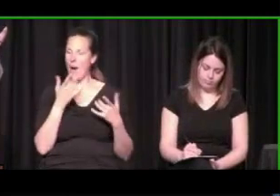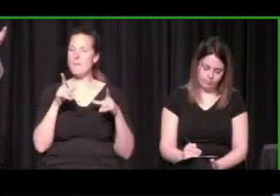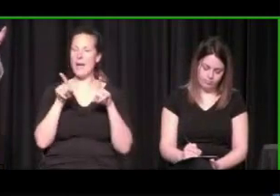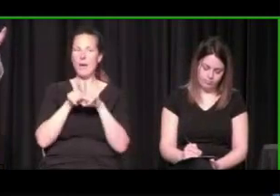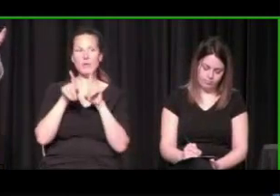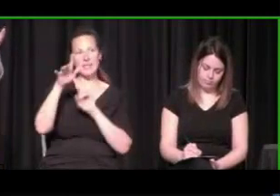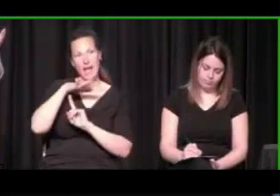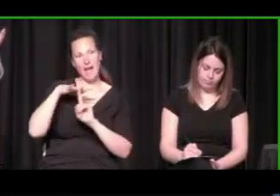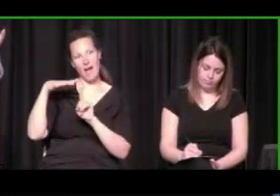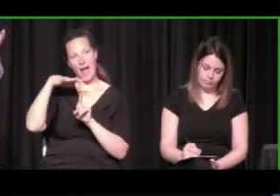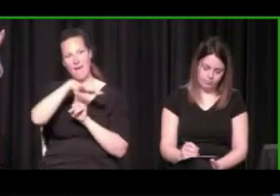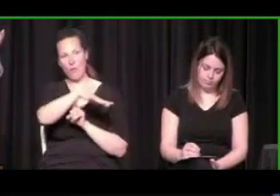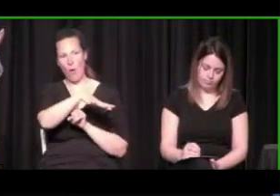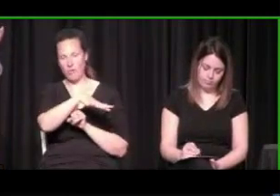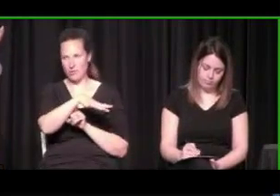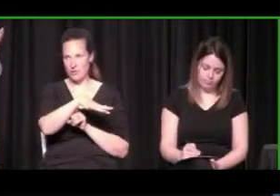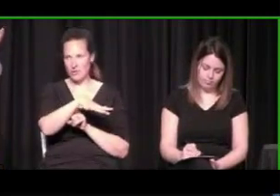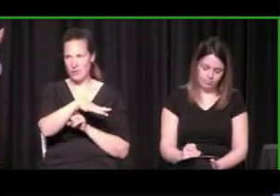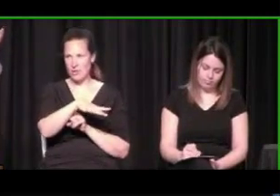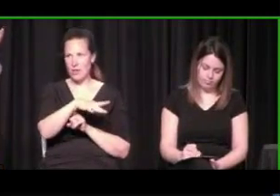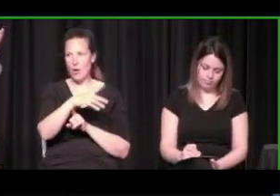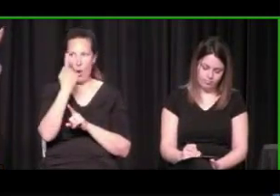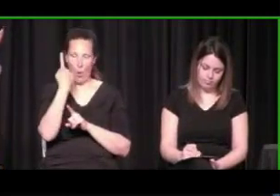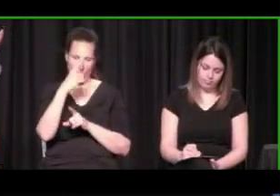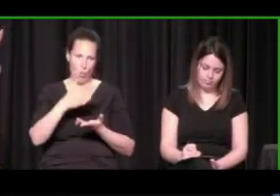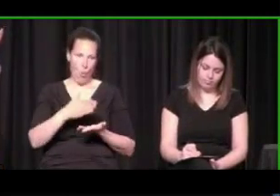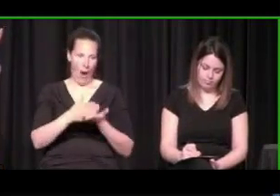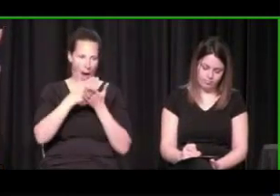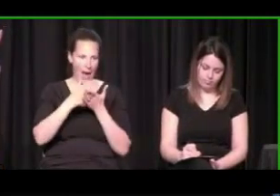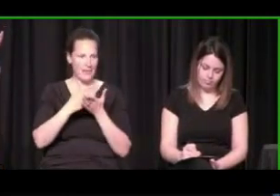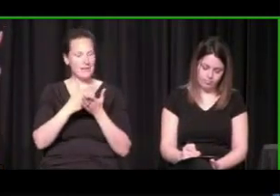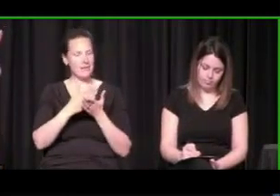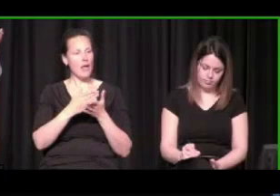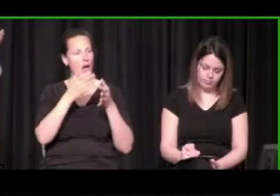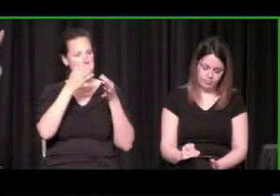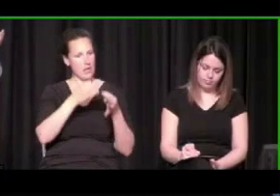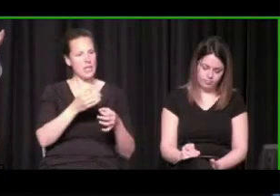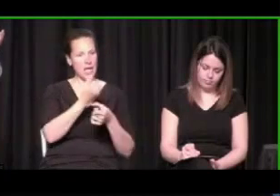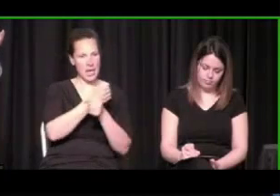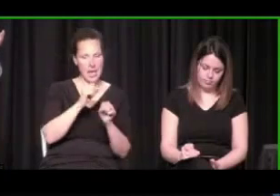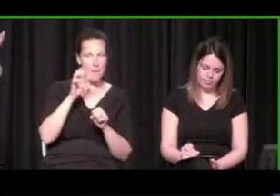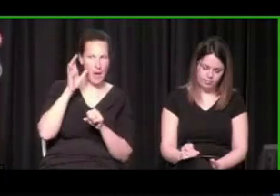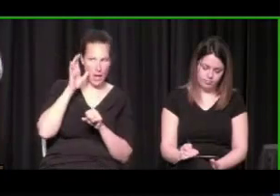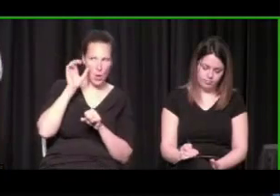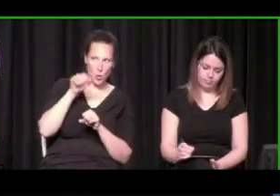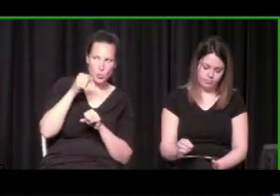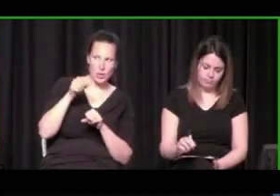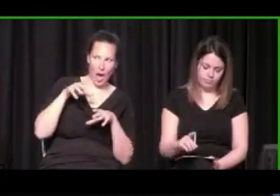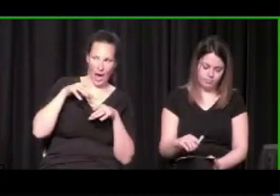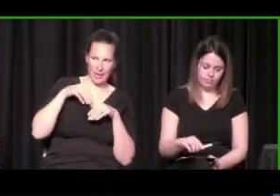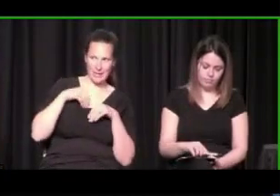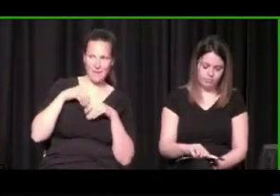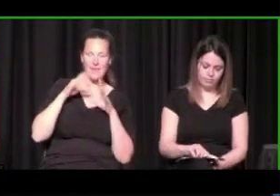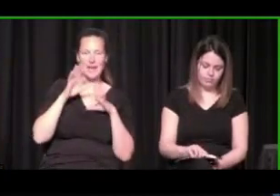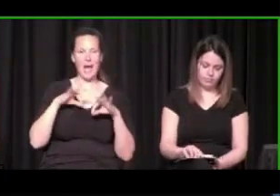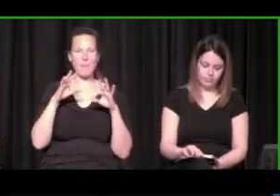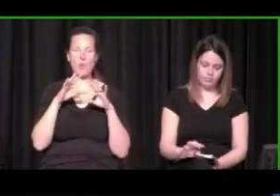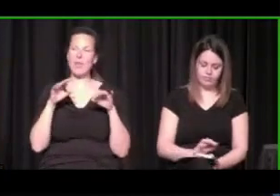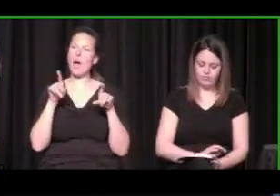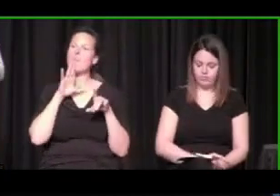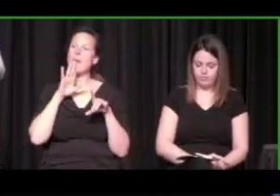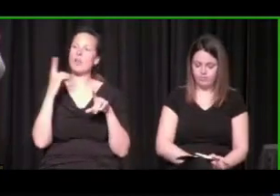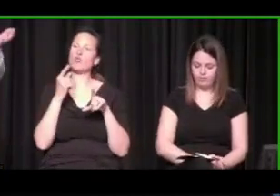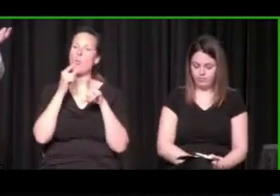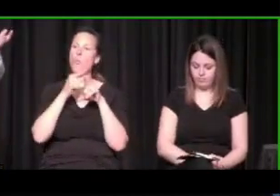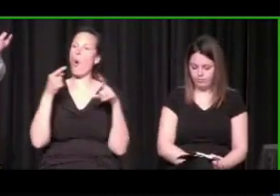un environnement qui permette d'être entendu dans ses choix, ses décisions et ses préférences. Donc, c'est pour ça qu'on parle